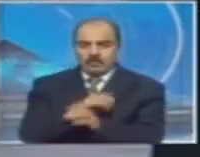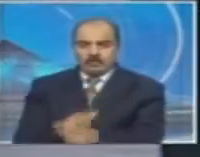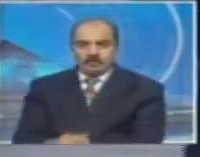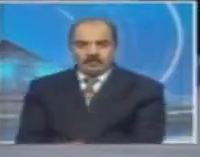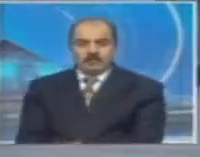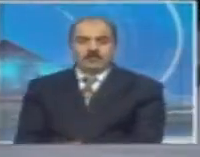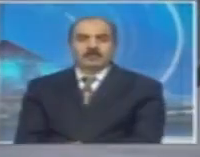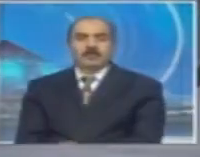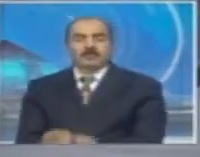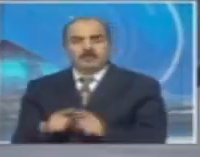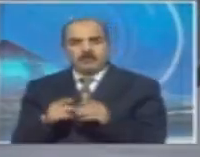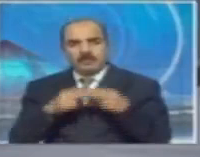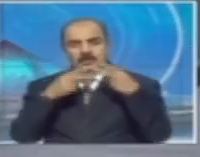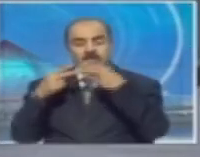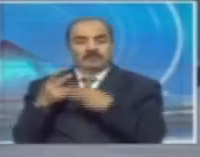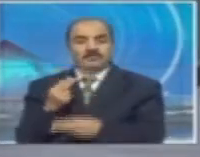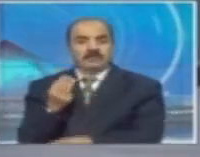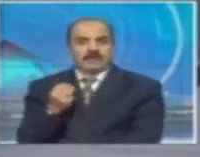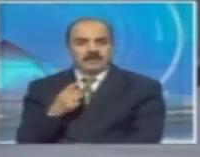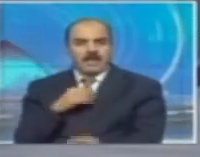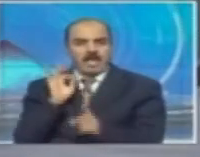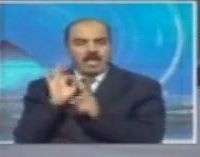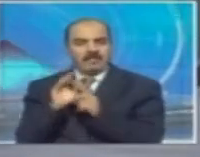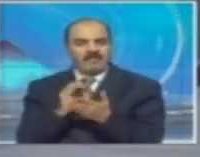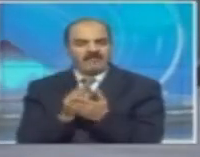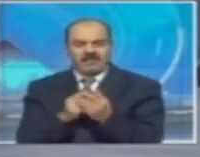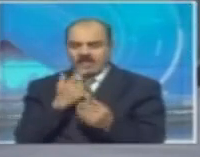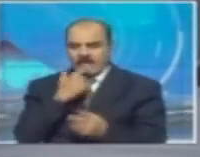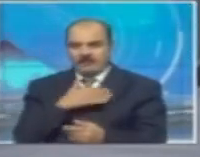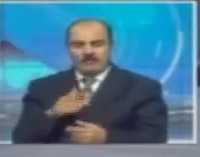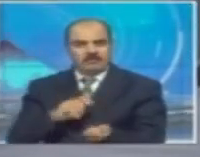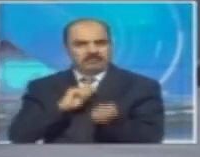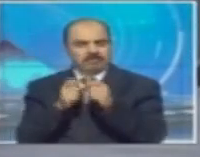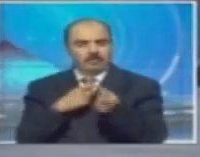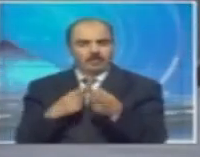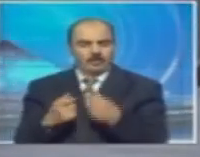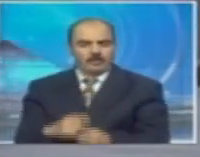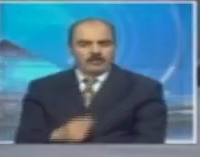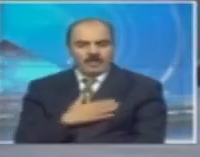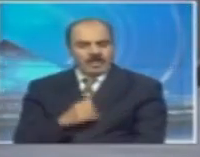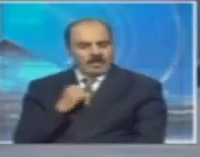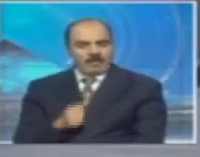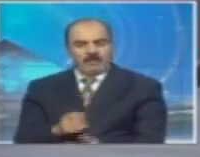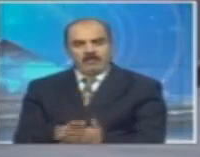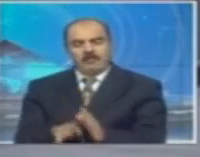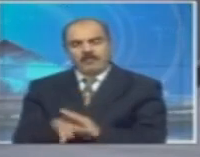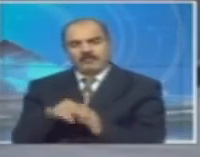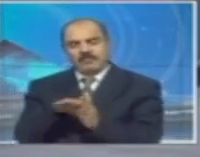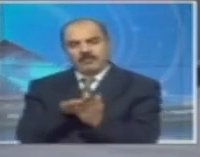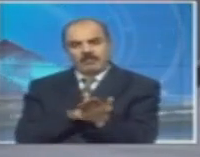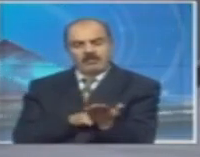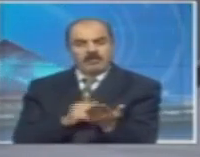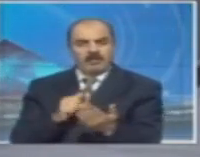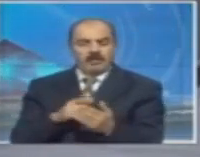تماشيان مع رؤيه الدوله 20 30 لتحقيق التنميه المستدامه والتحول الرقميه تقدمت الحكومه بمشروع قانون في شان